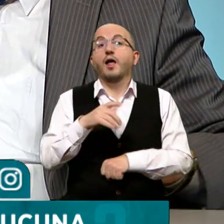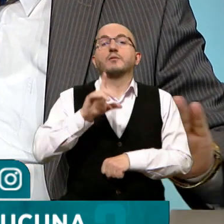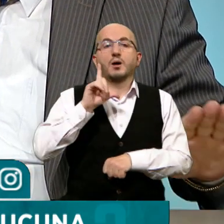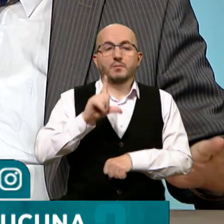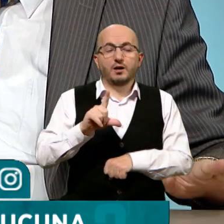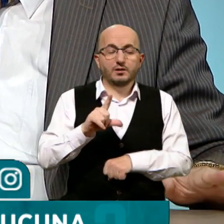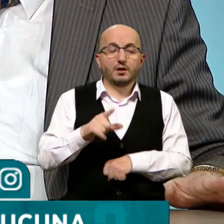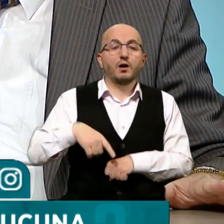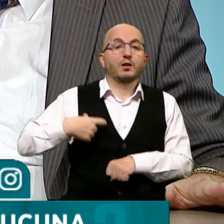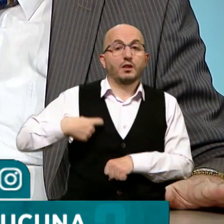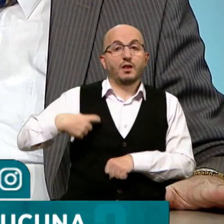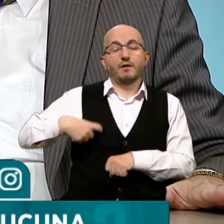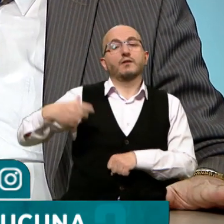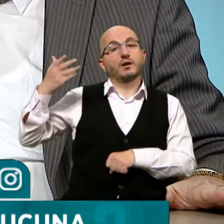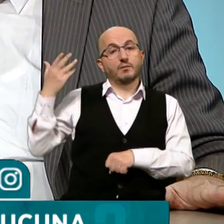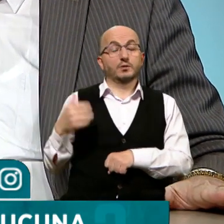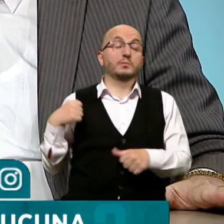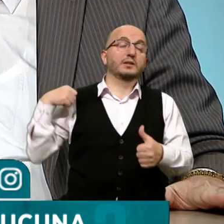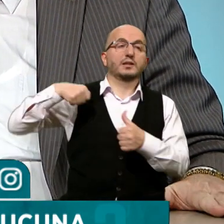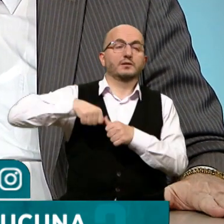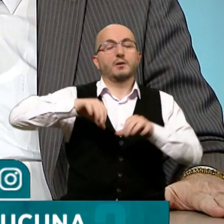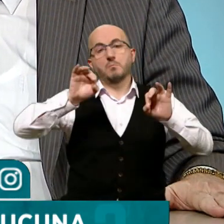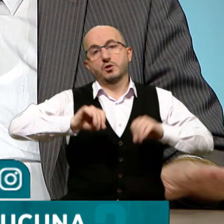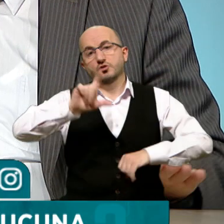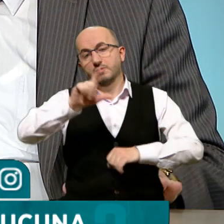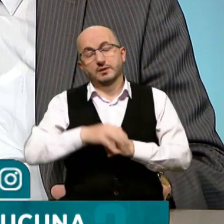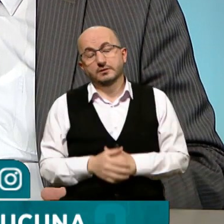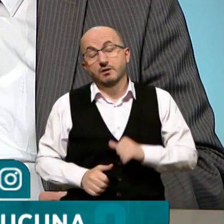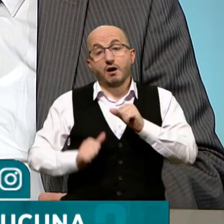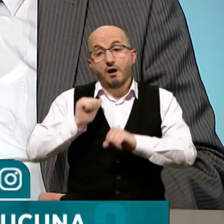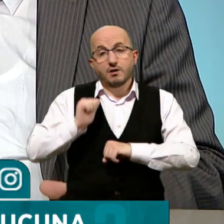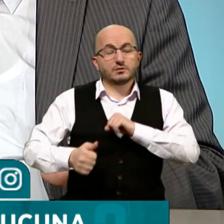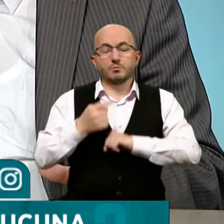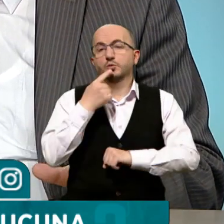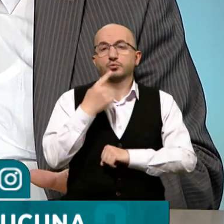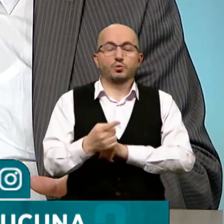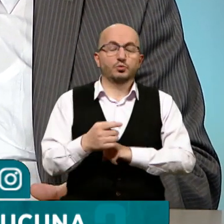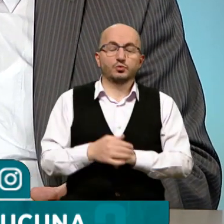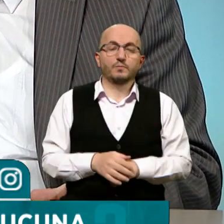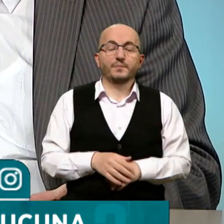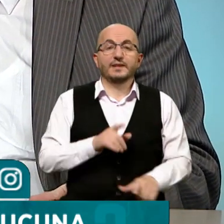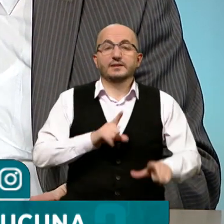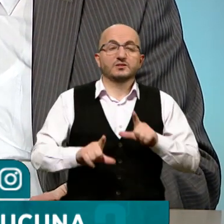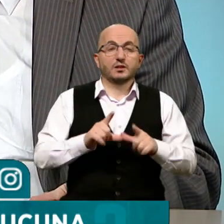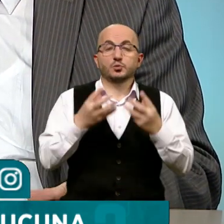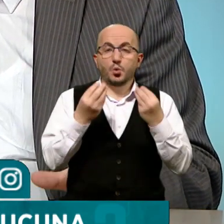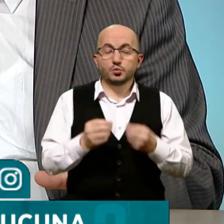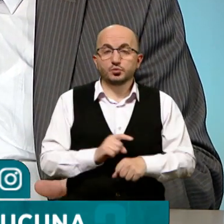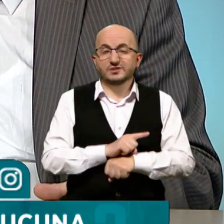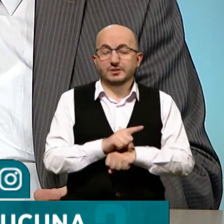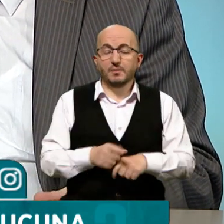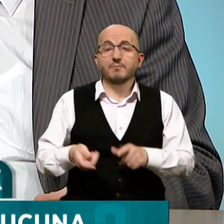onları Nafile kabul etmeli başlamış neden başlamadı her zaman söylüyorum İhtiyaç halinde